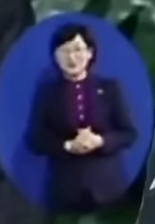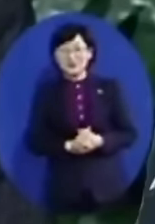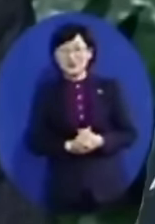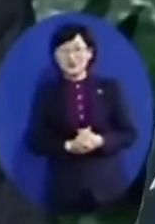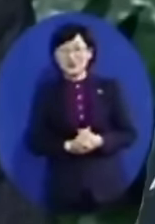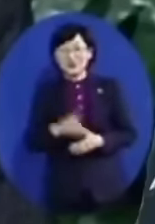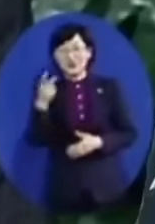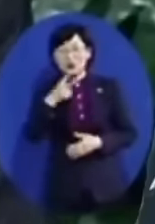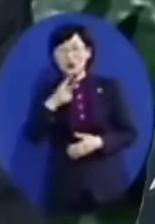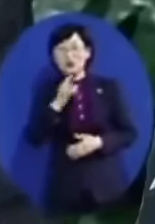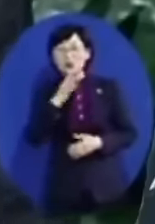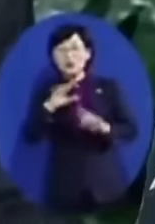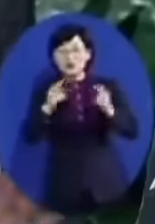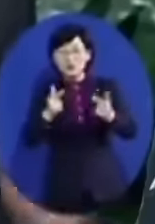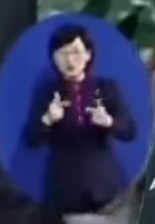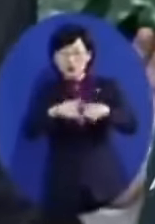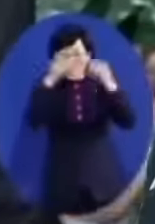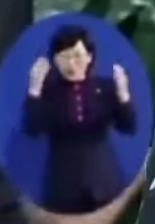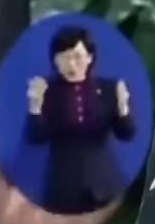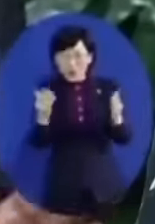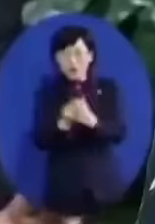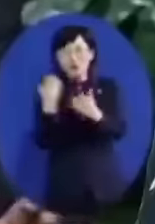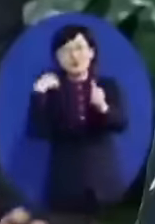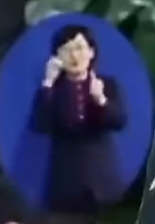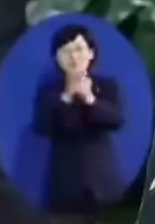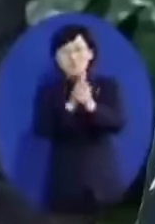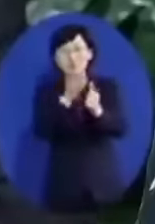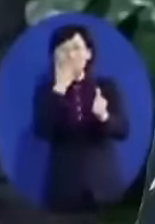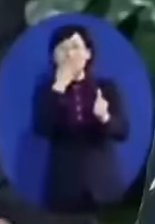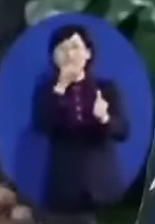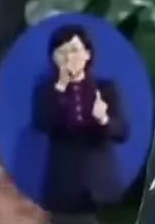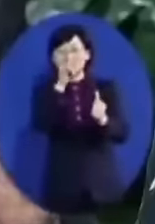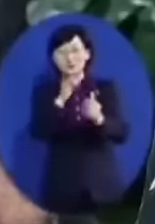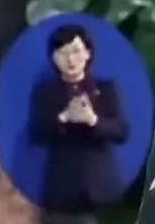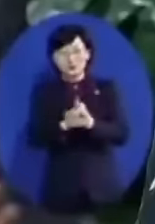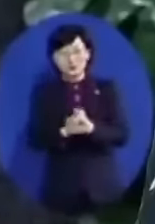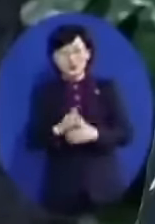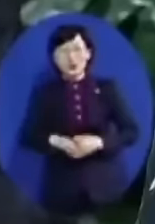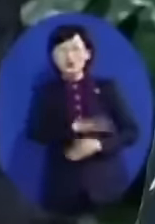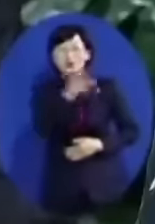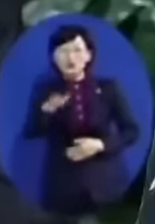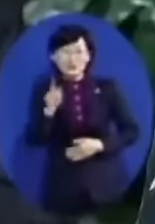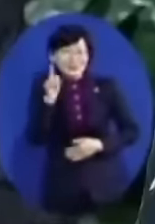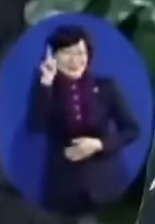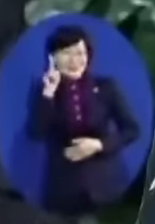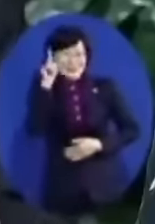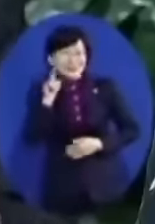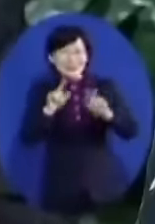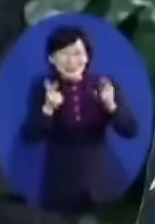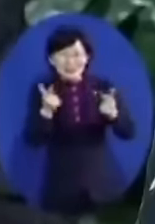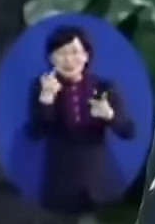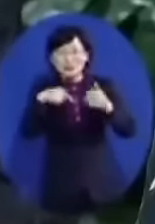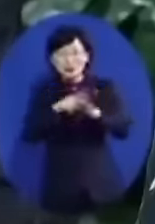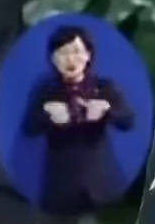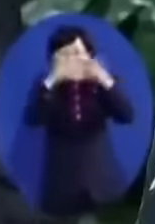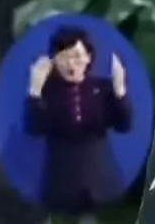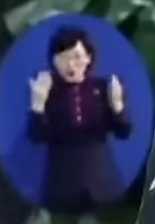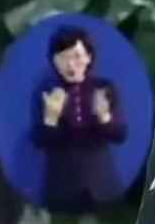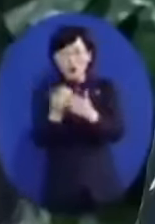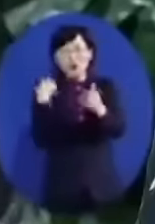또 그뿐 아니라 모든 것을 맡길 수가 있어야 되는 것입니다. 우리가 스트레스에 안 걸리려면 모든 것을 맡겨야